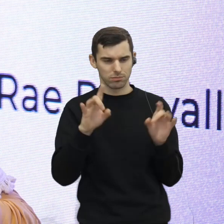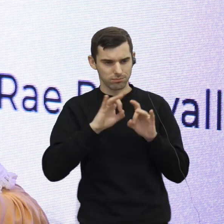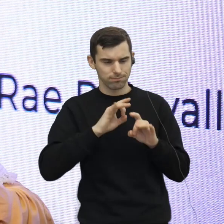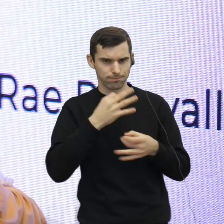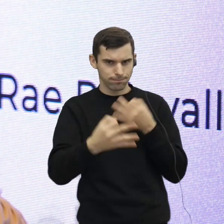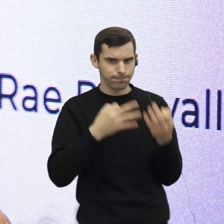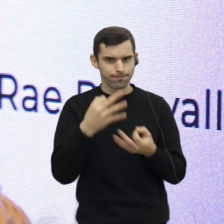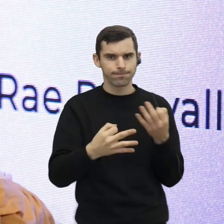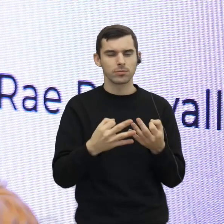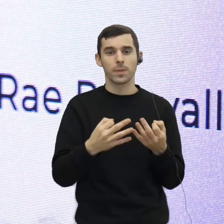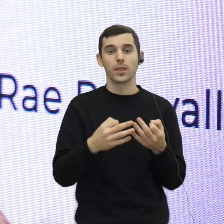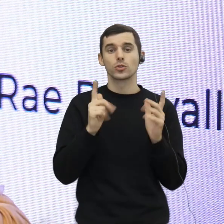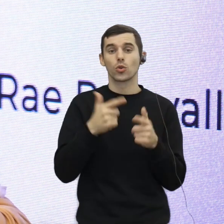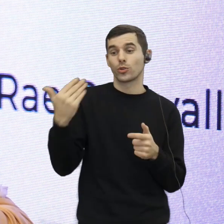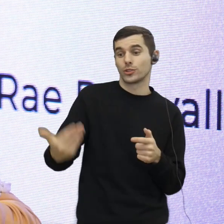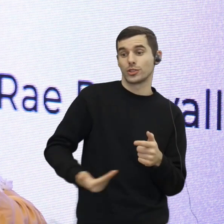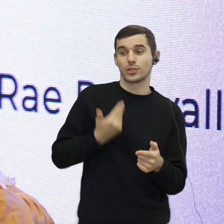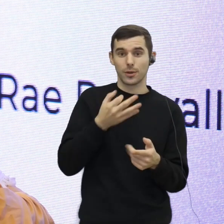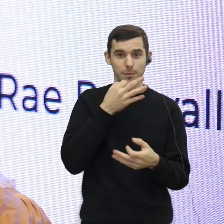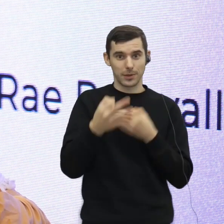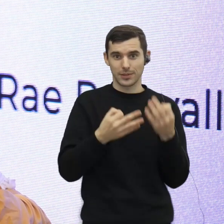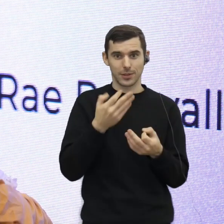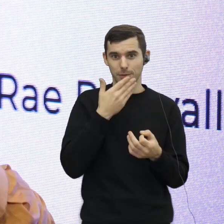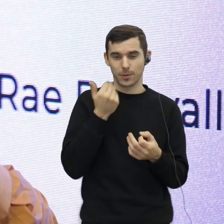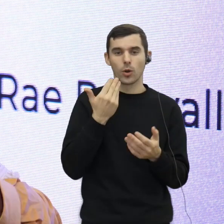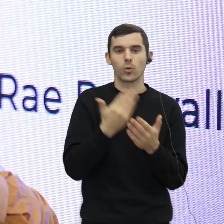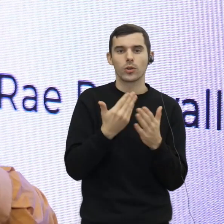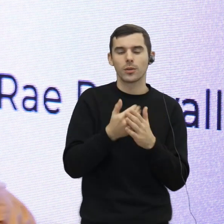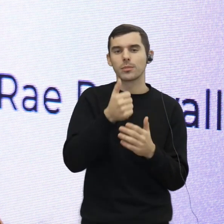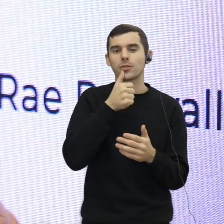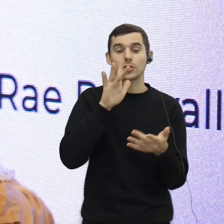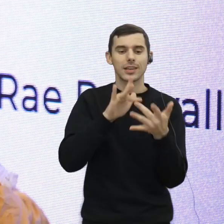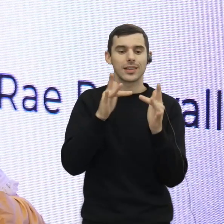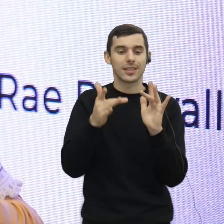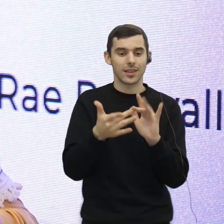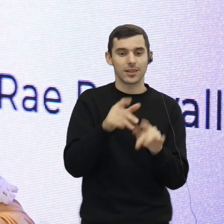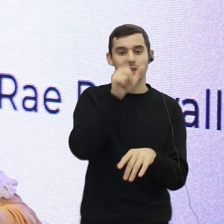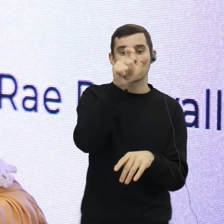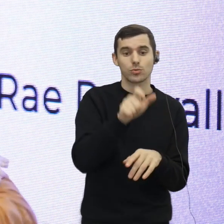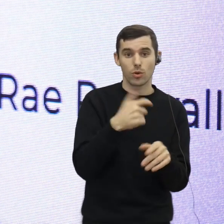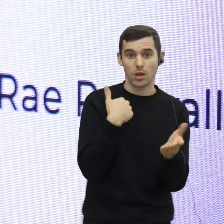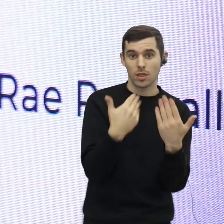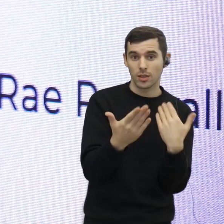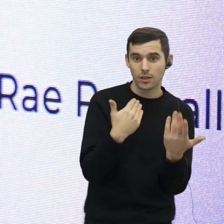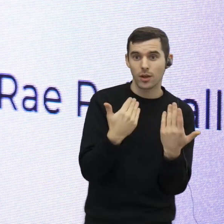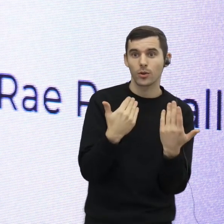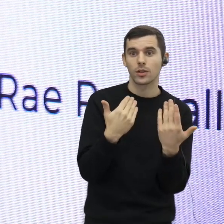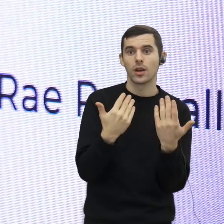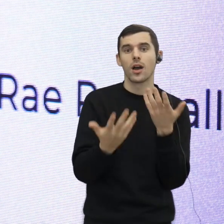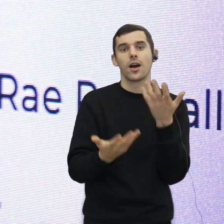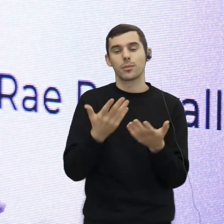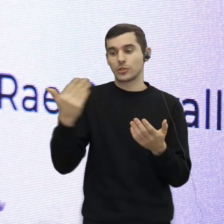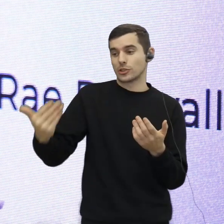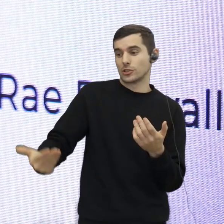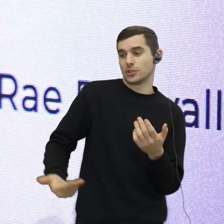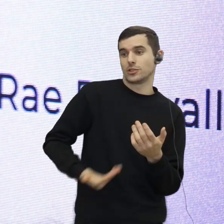nekalbėtų, nes labai, man atrodo, skiriasi tas bendravimas, kaip tu internete bendrauji su žmogum, lyg, nežinau, būtumėt ten draugelį ir